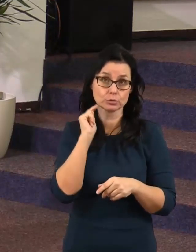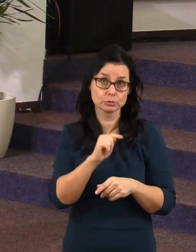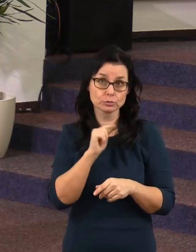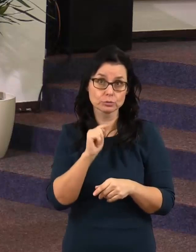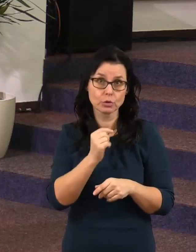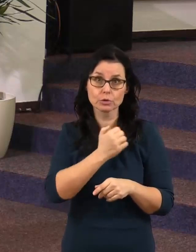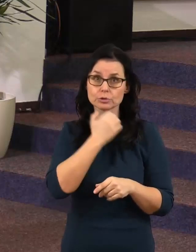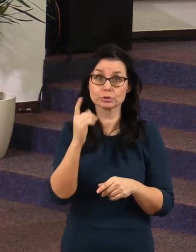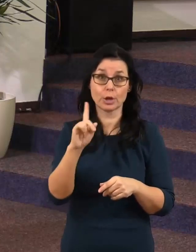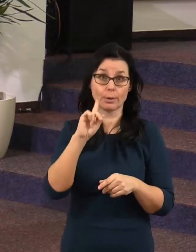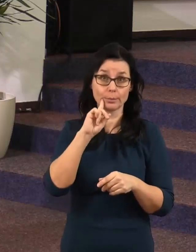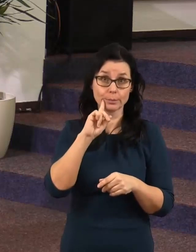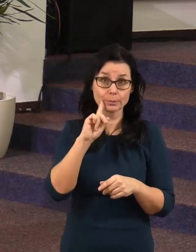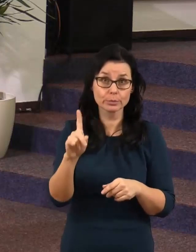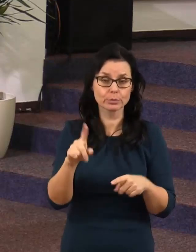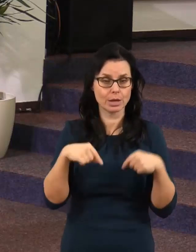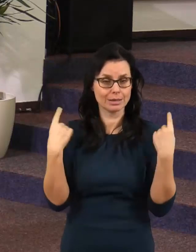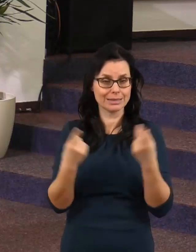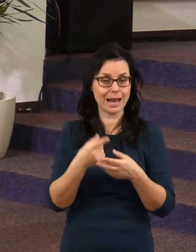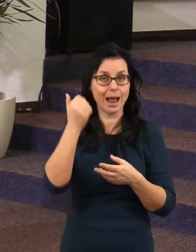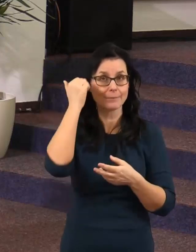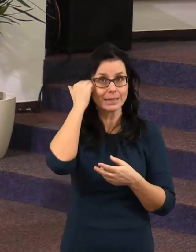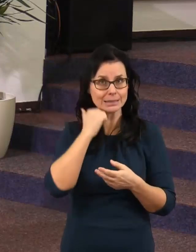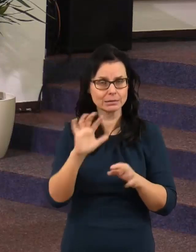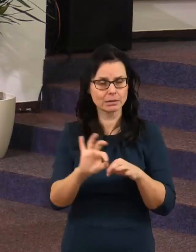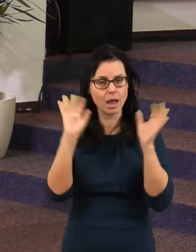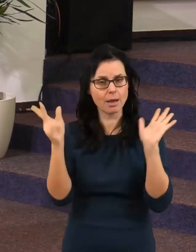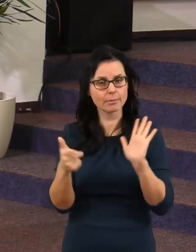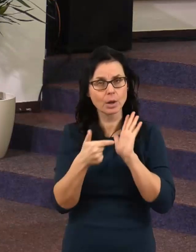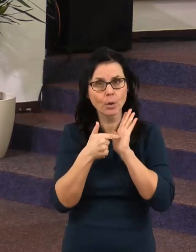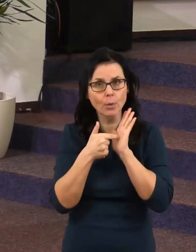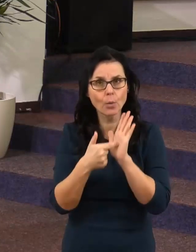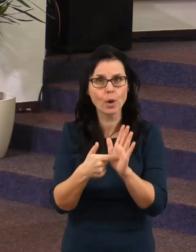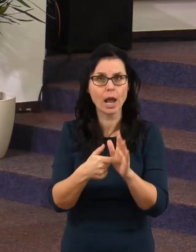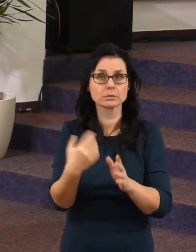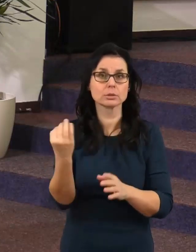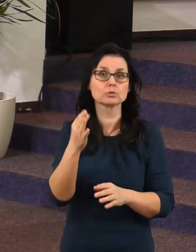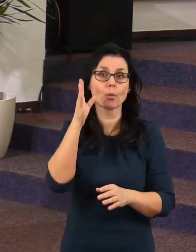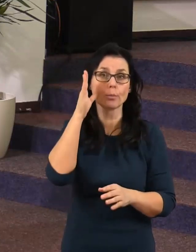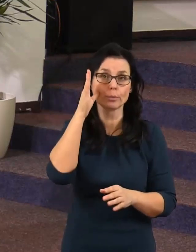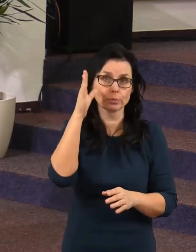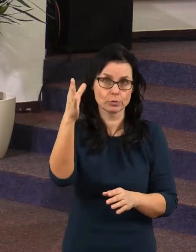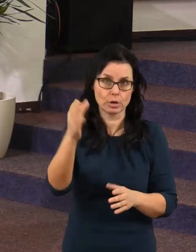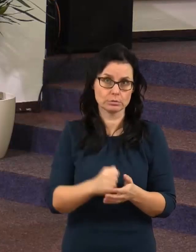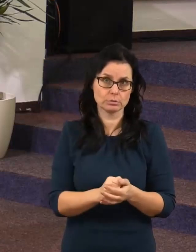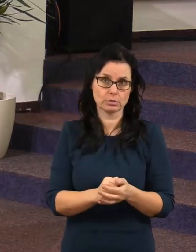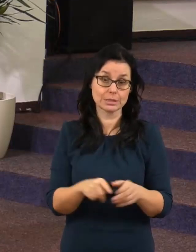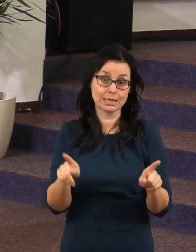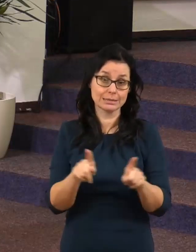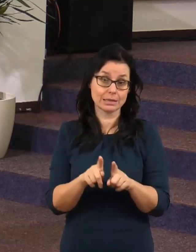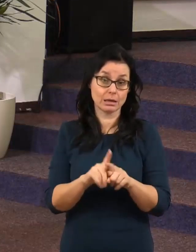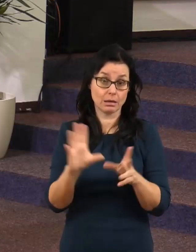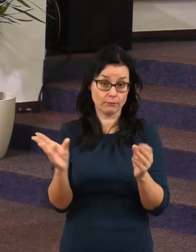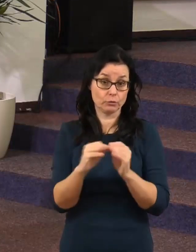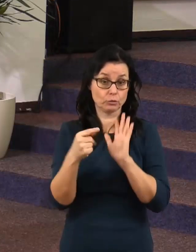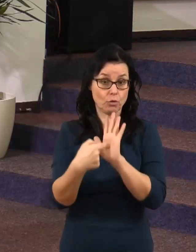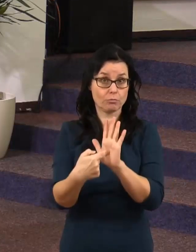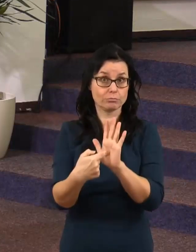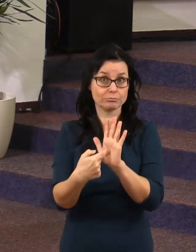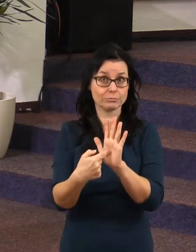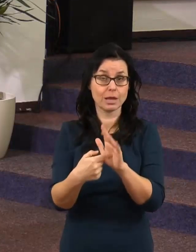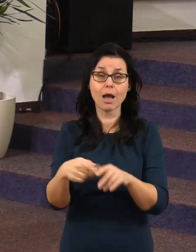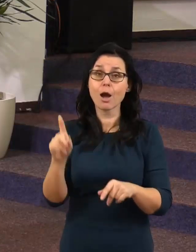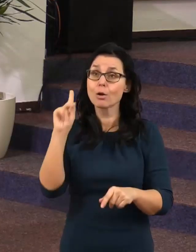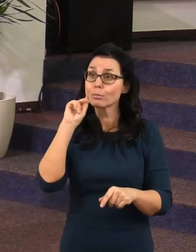že Pán Bůh nám lidem zjevuje budoucnost a v tom zjevuje i sám sebe. Pro Pána Bůha